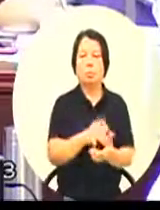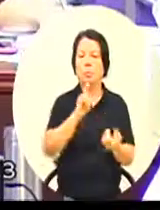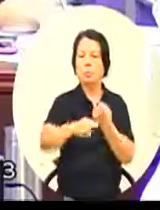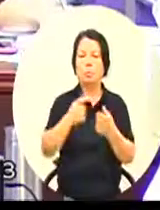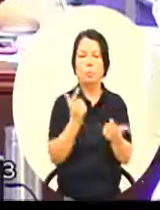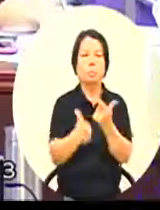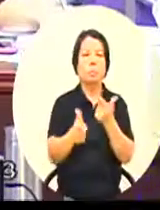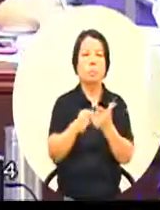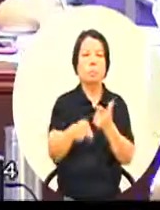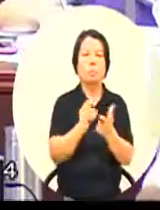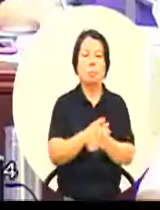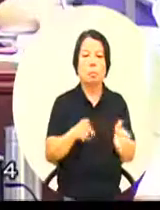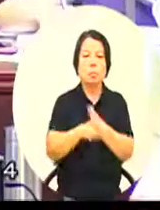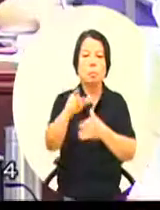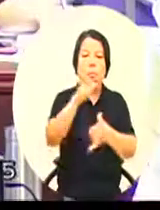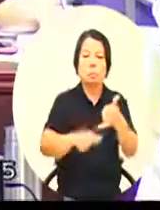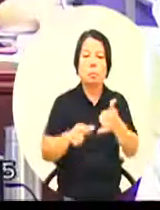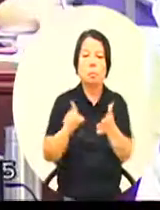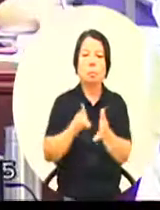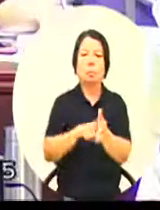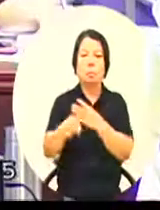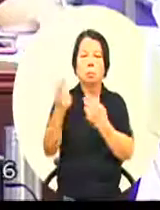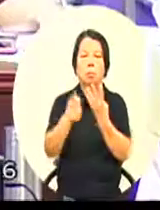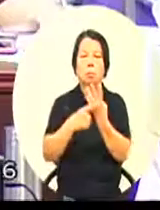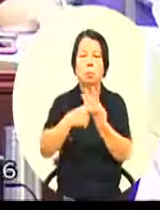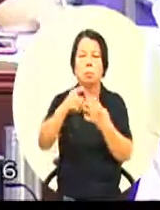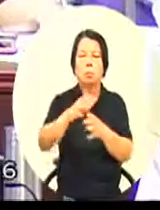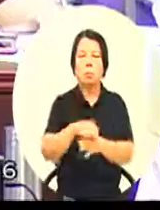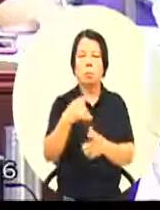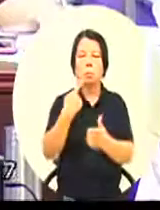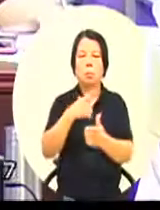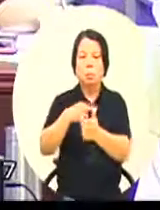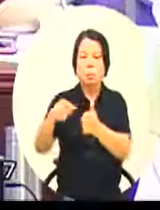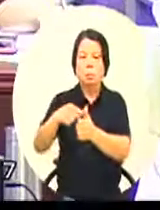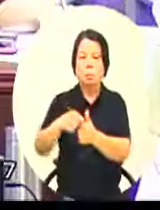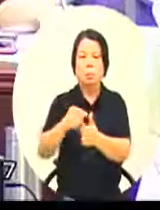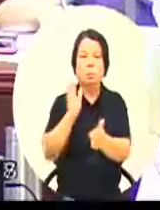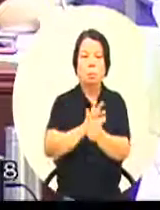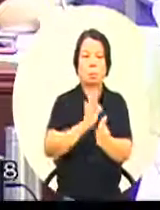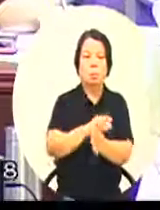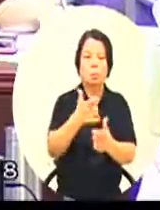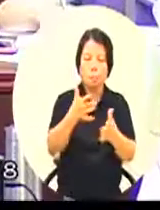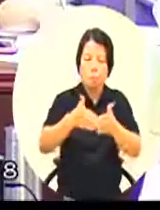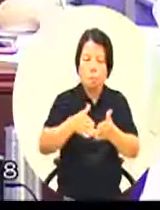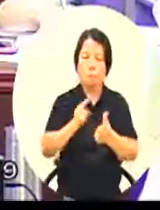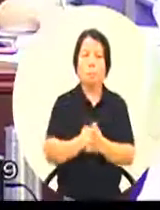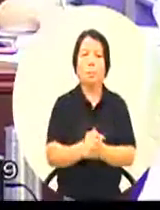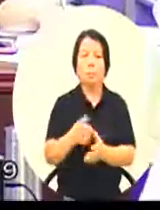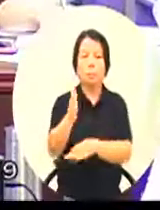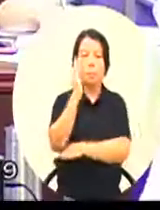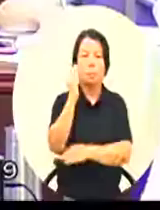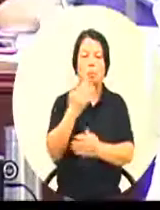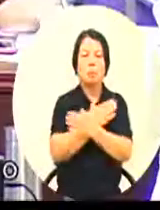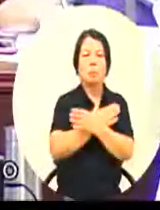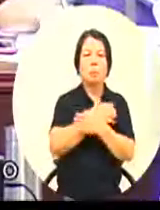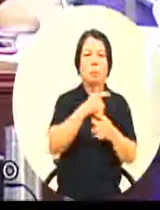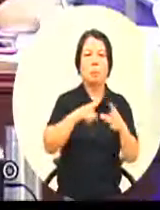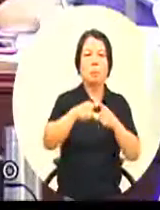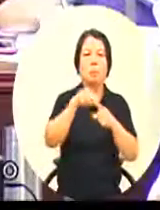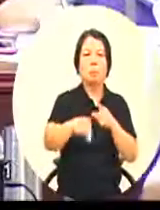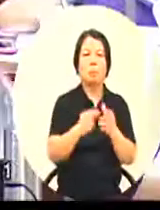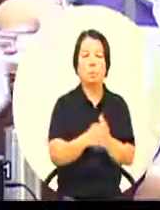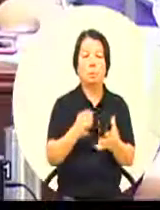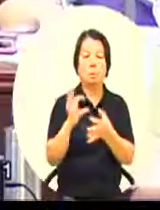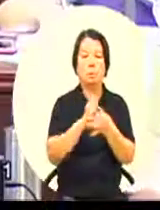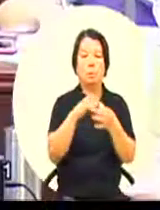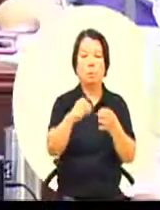另外的专业专任的辅导的教师跟人力一定要进入帮忙哦。那关于公幼的部分，那要跟议员报告，是因为我